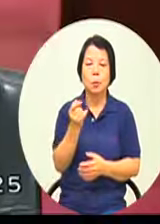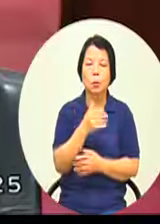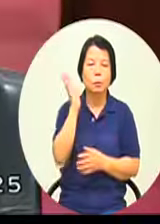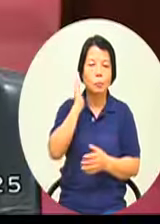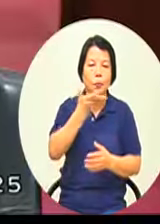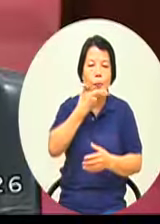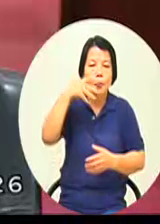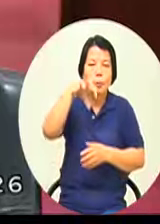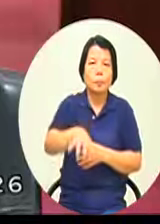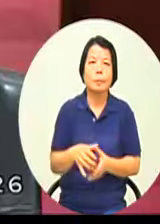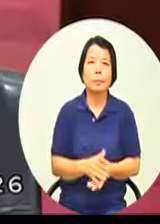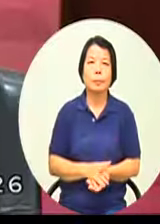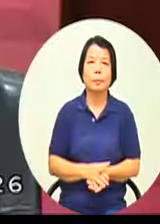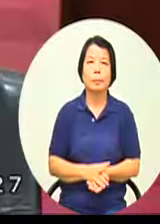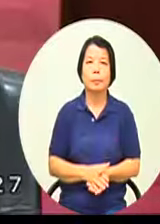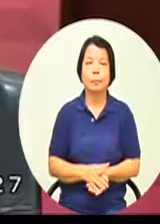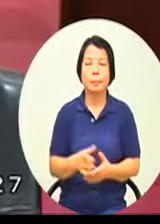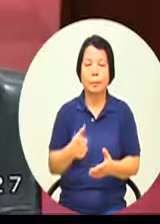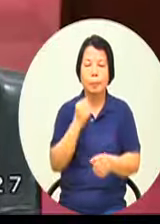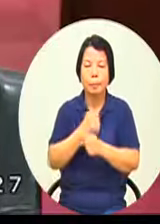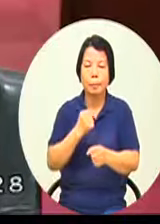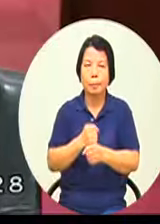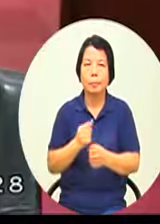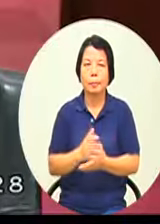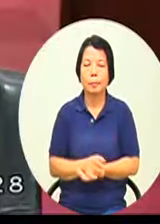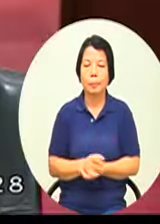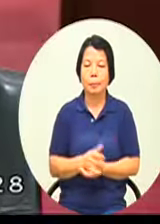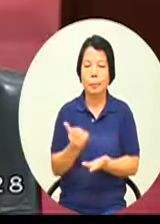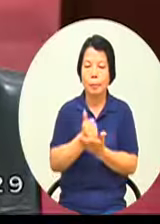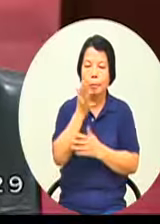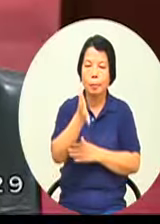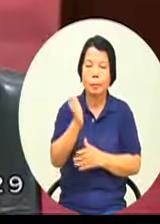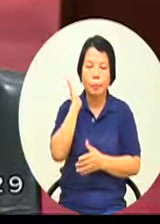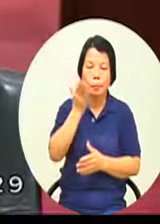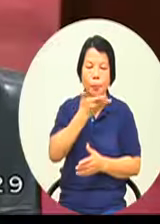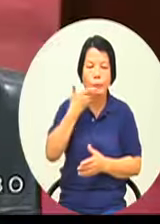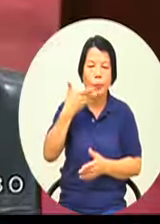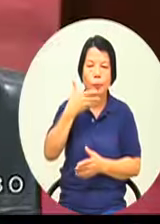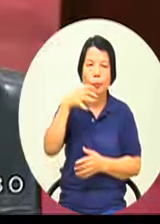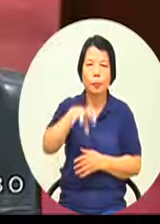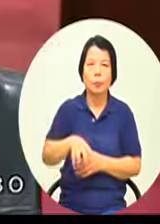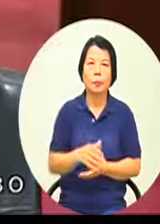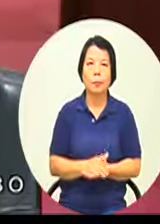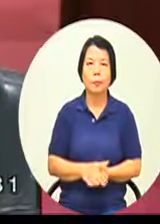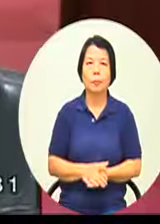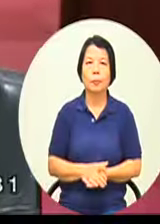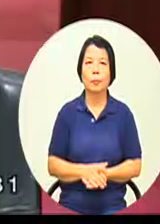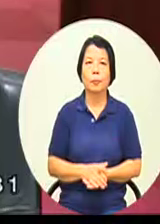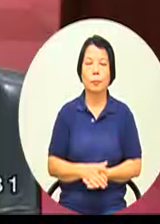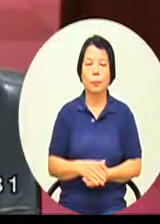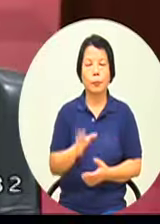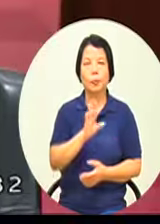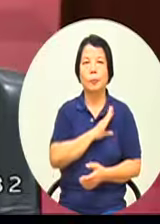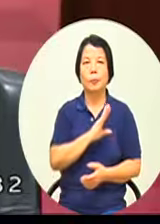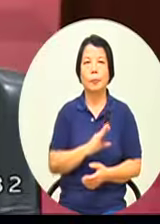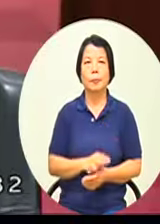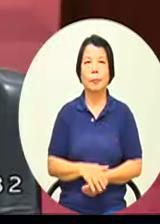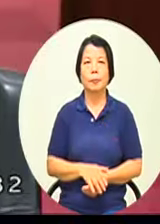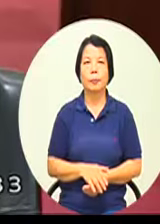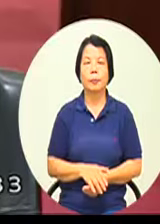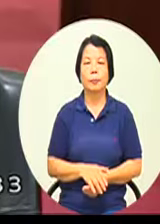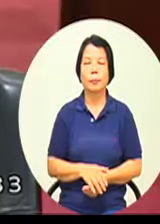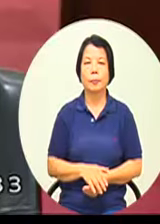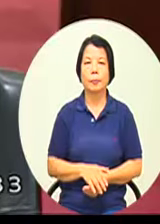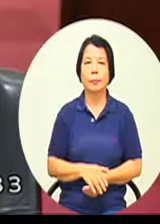对不对？吼，来做吼，请教一个水利局，对不对？吼，这边方面的问题，吼啊，当然。其